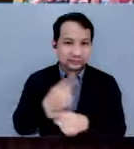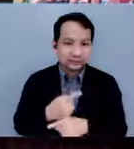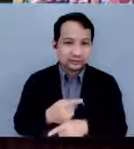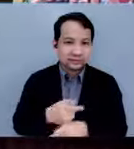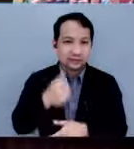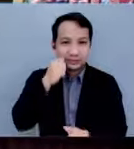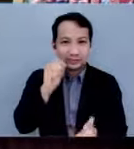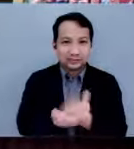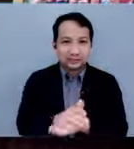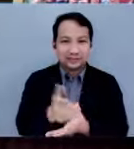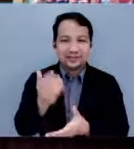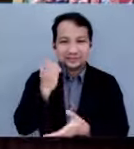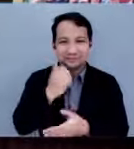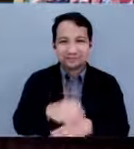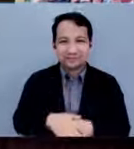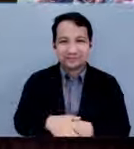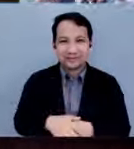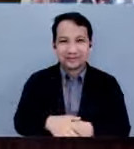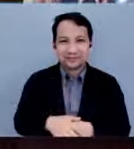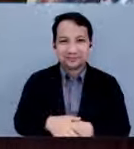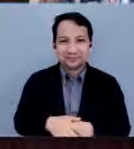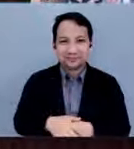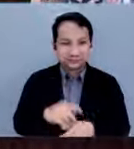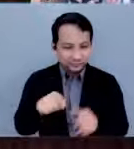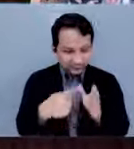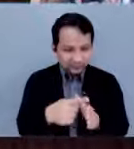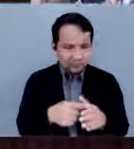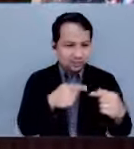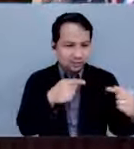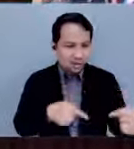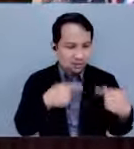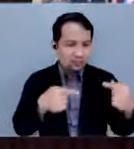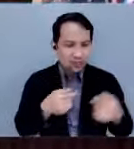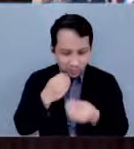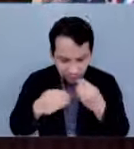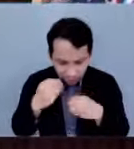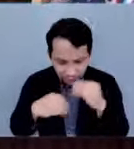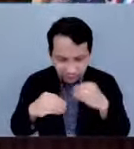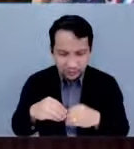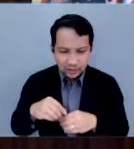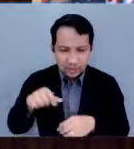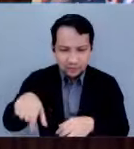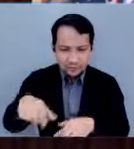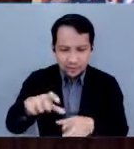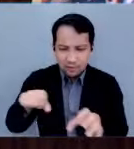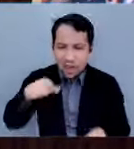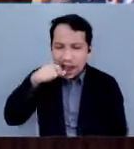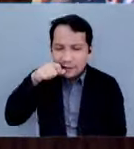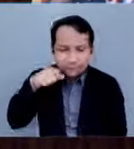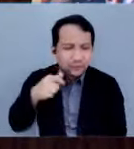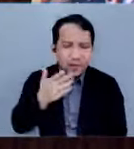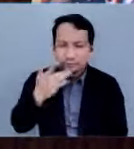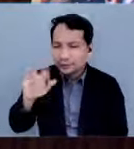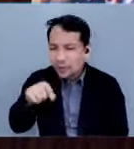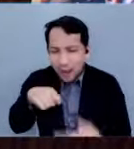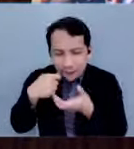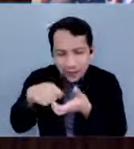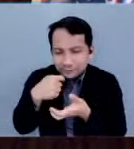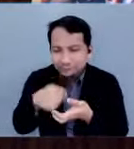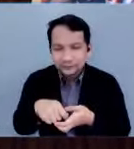asawa dyan, di ba? Yung asawa ko, isang beses nag-away kami, kumakain ako ang ulam crispy pata, ang kapal-kapal ng taba, ang lutong-lutong ng balat. Hindi